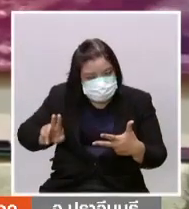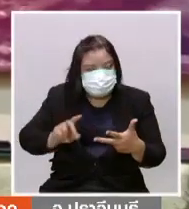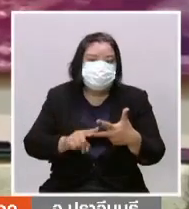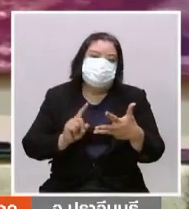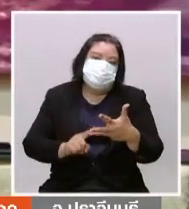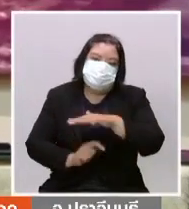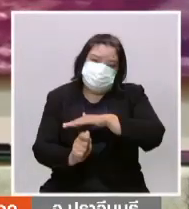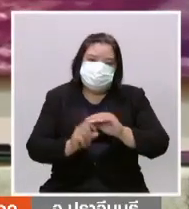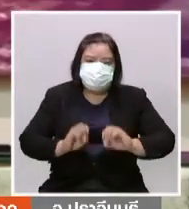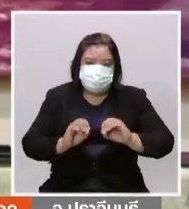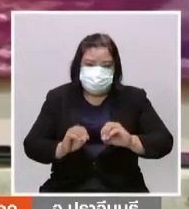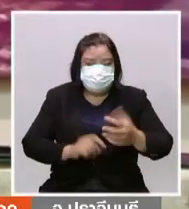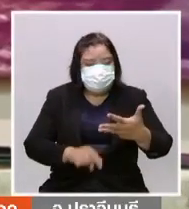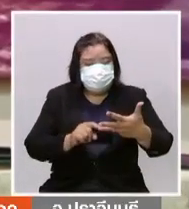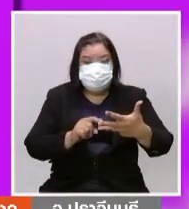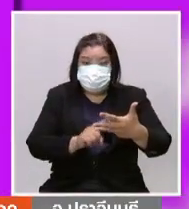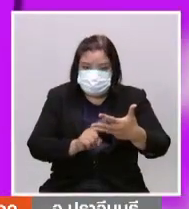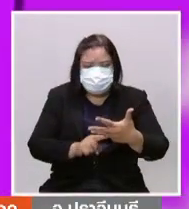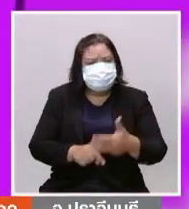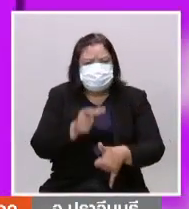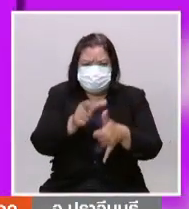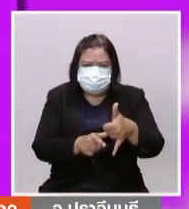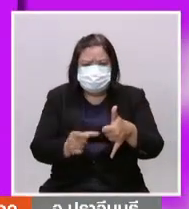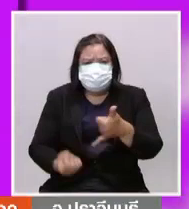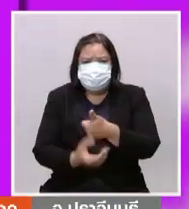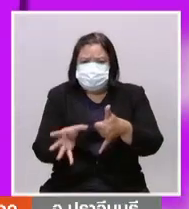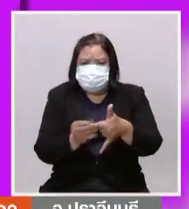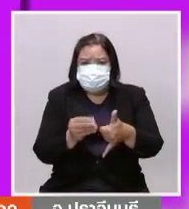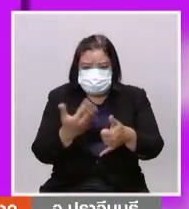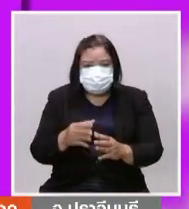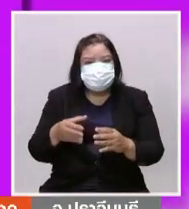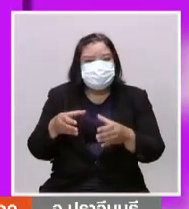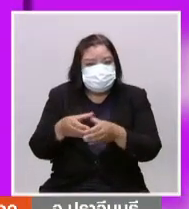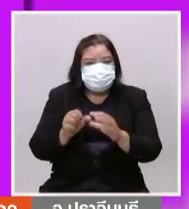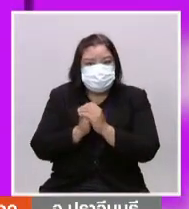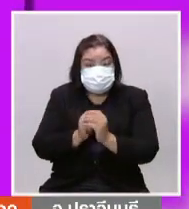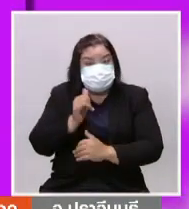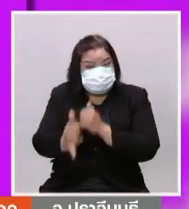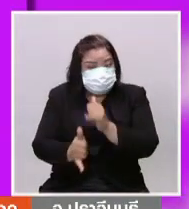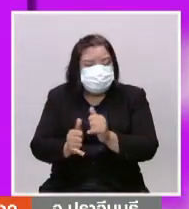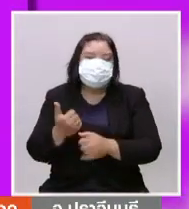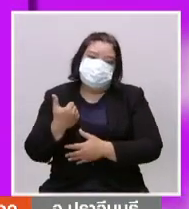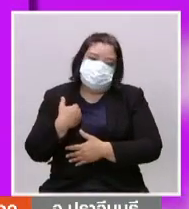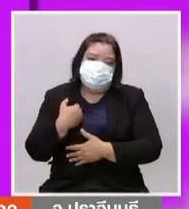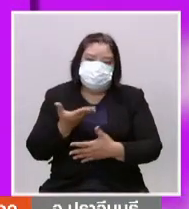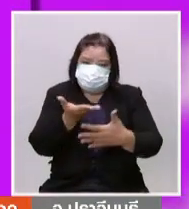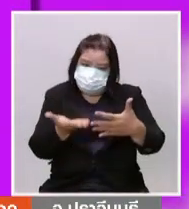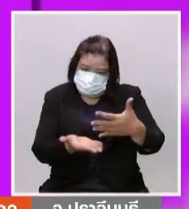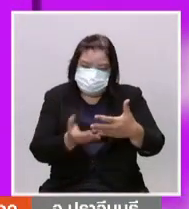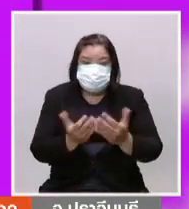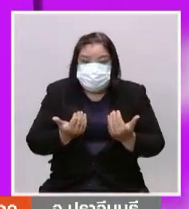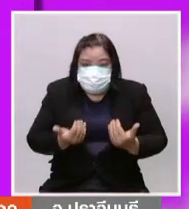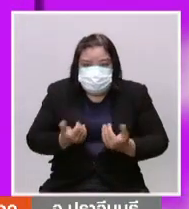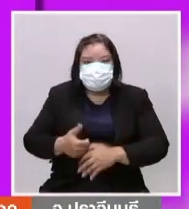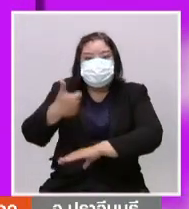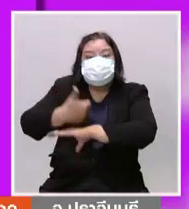ด็กเล็กและติดต่อมาจากพื้นที่เสี่ยงค่ะซึ่งทางท่านผู้ว่าราชการจังหวัดปราจีนบุรีคุณวรพันธ์สุวรรณนุชมี